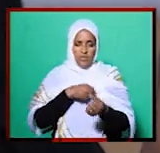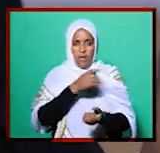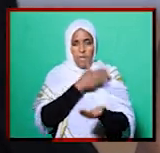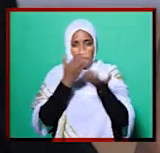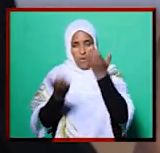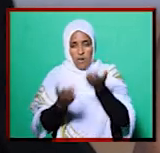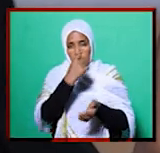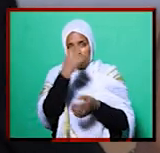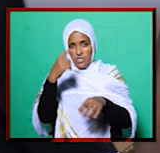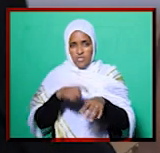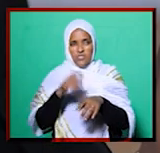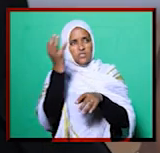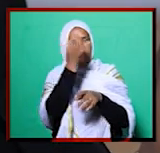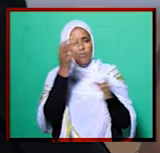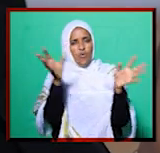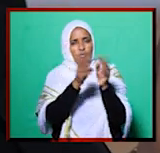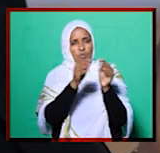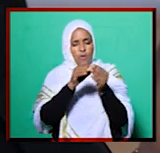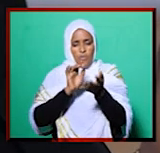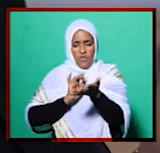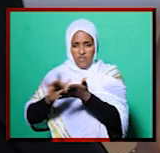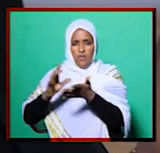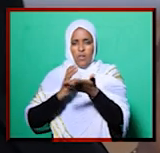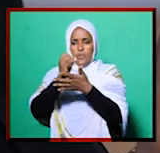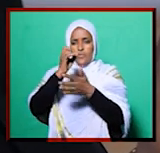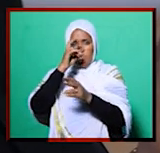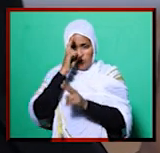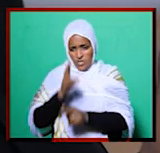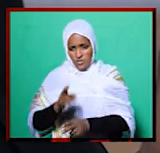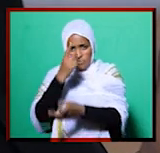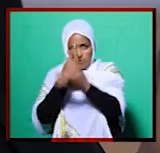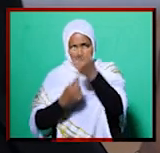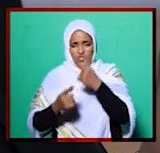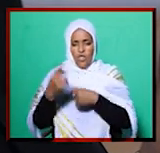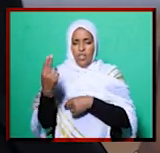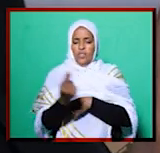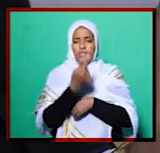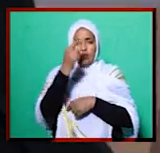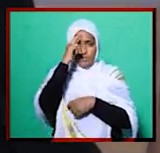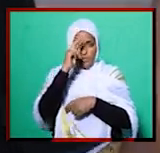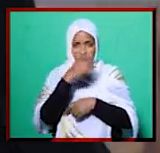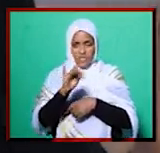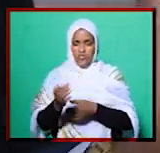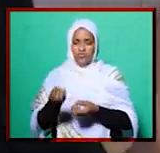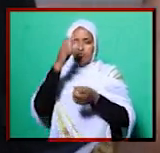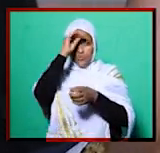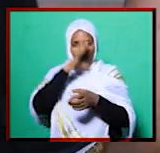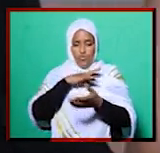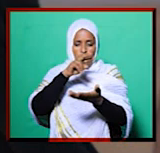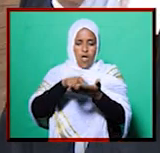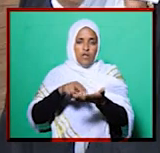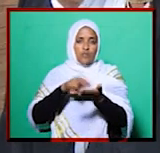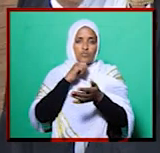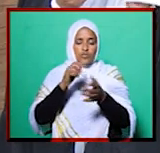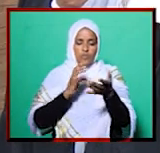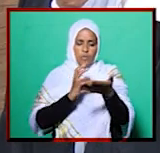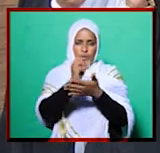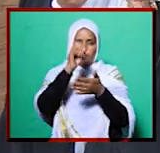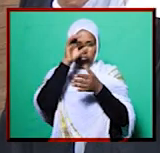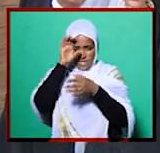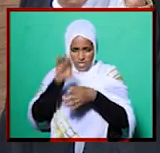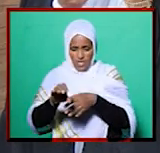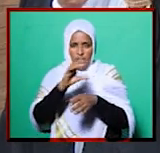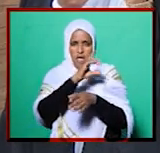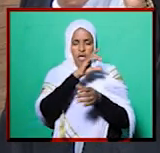ብዙ ነገር ነው የያዘው። እኛ ምናልባት አንዳንዴ ለሰበካ ጉባኤ ማስከፈያና ለመብት ማስከበሪያ ብቻ ስለምናየው ብዙ ሰው አያነበውም እንጂ